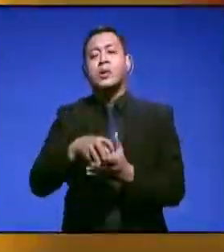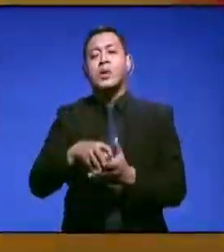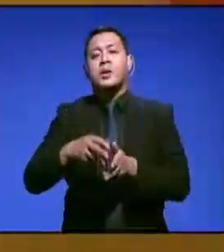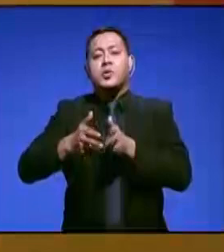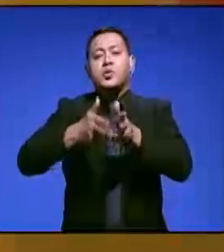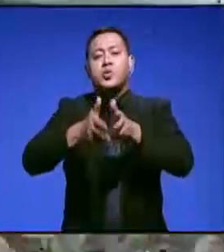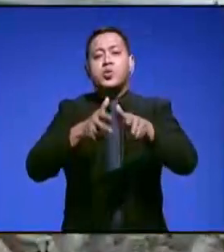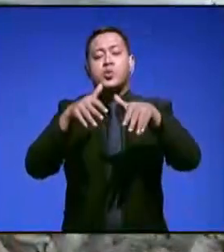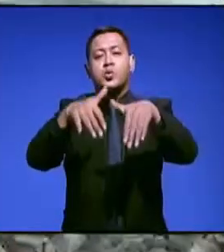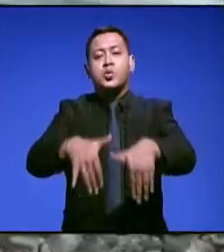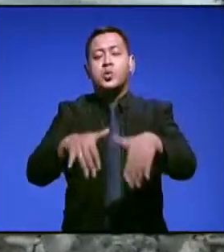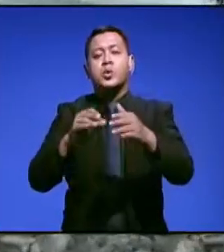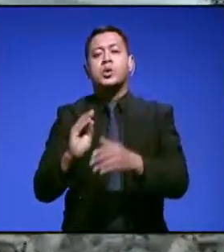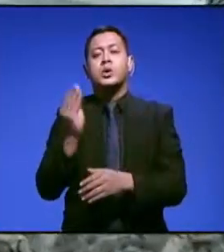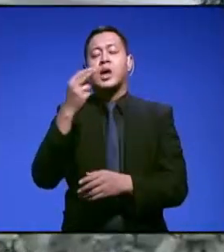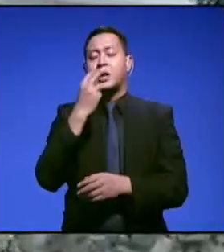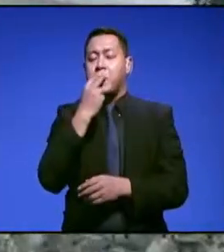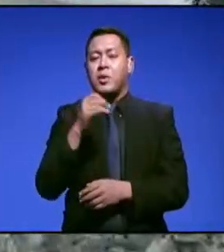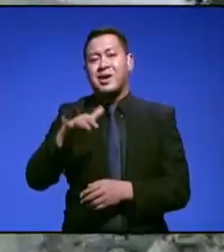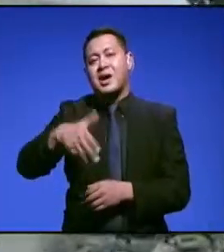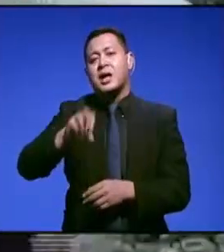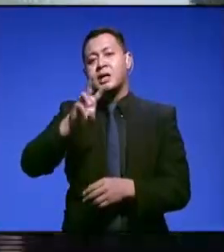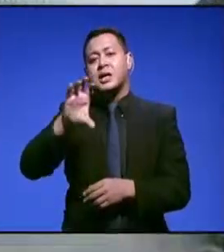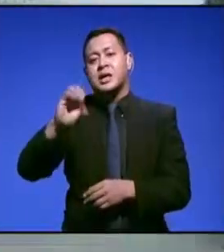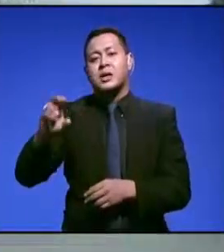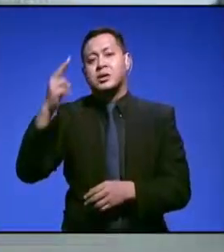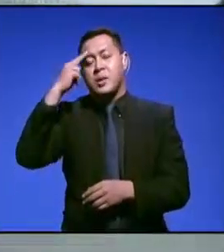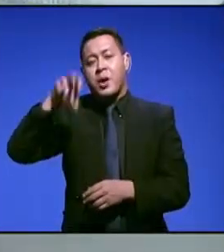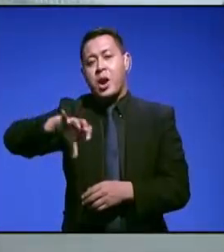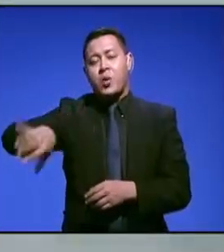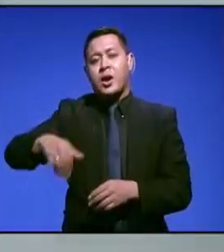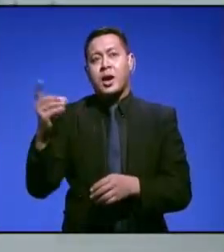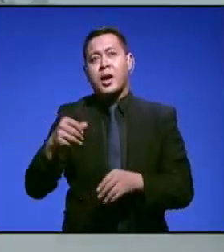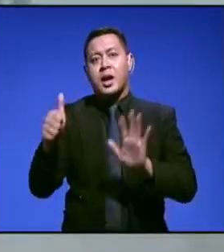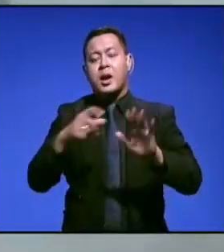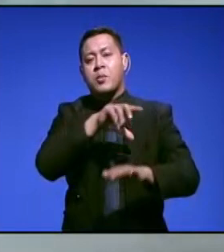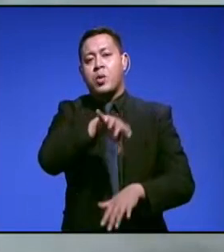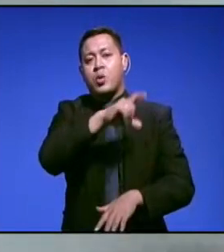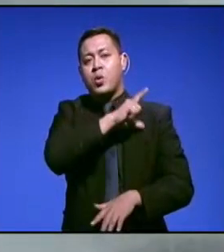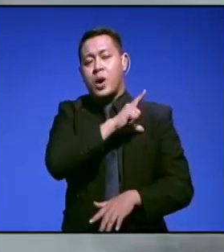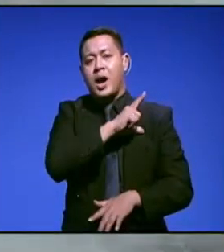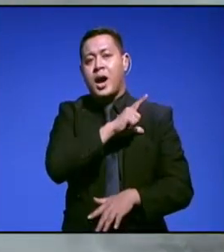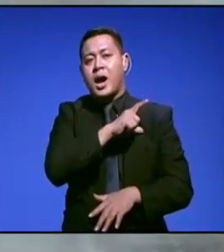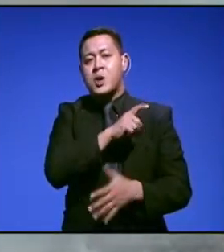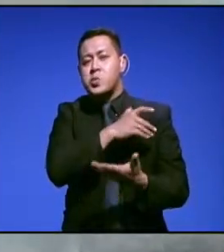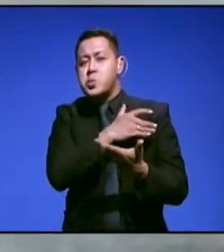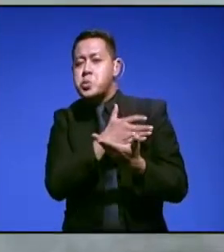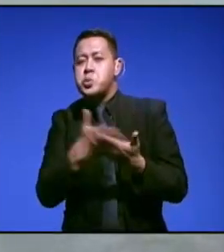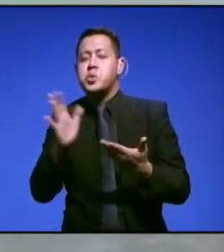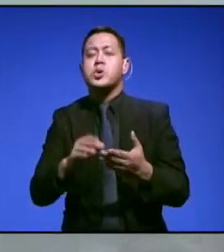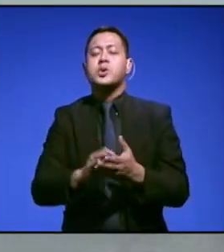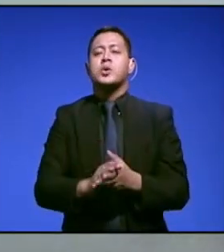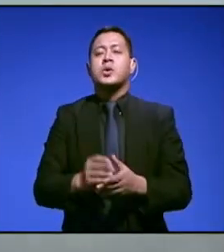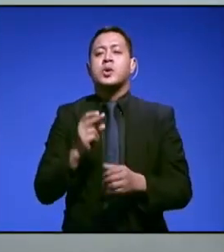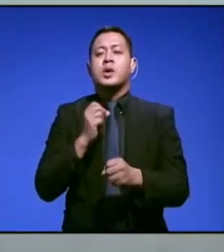cepat rute Jakarta-Bandung. Ada sekitar 300 kepala keluarga di 6 kelurahan Cipinang Melayu terdampak proyek kereta cepat. Ganti